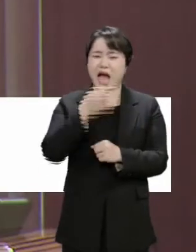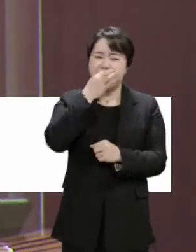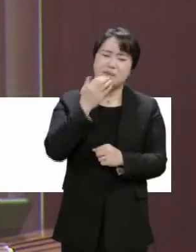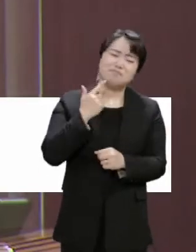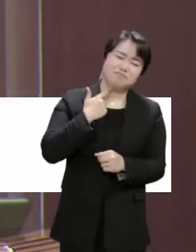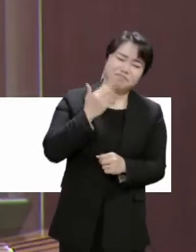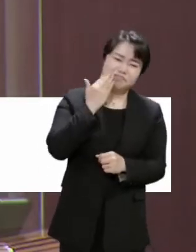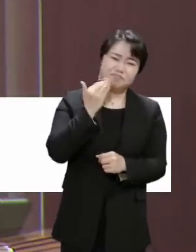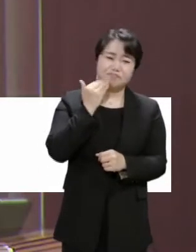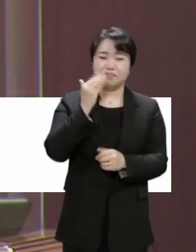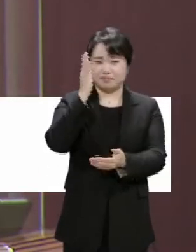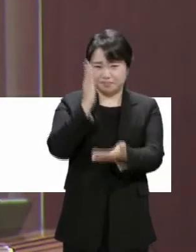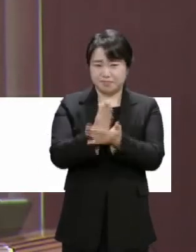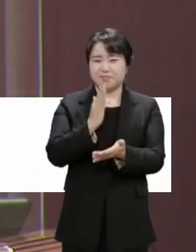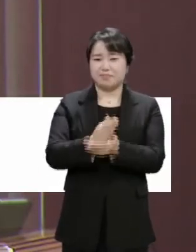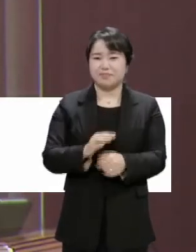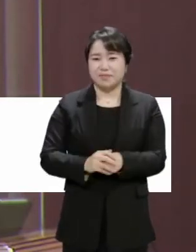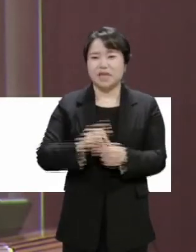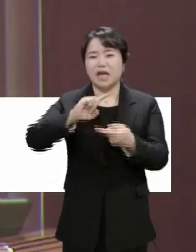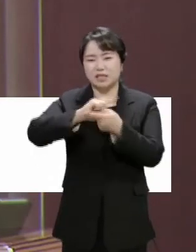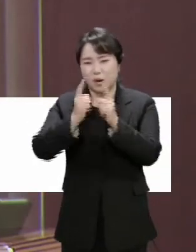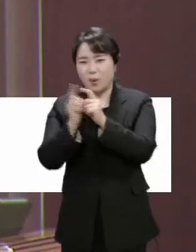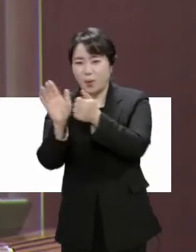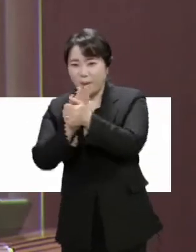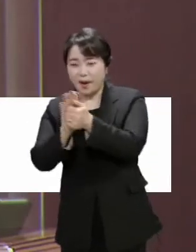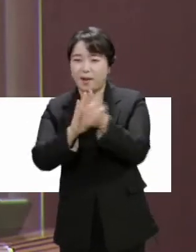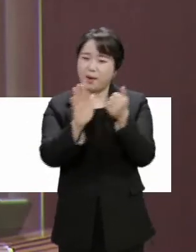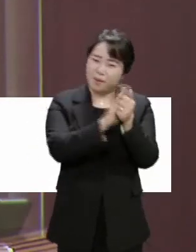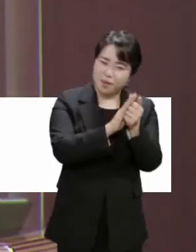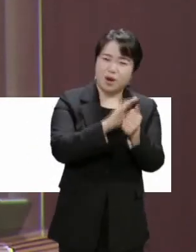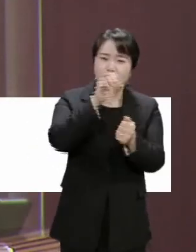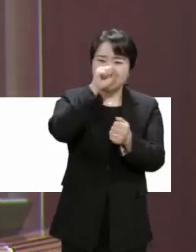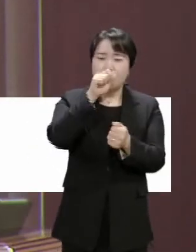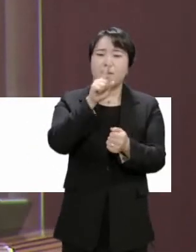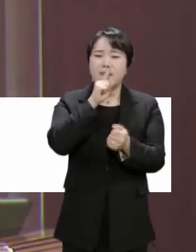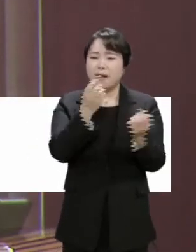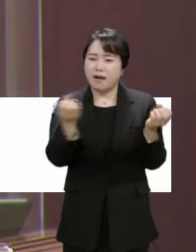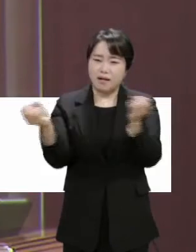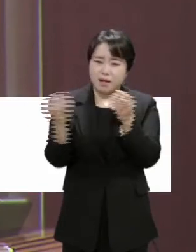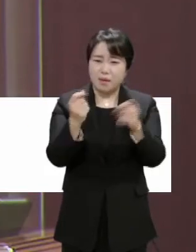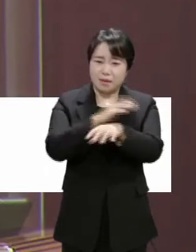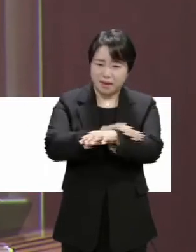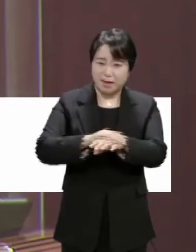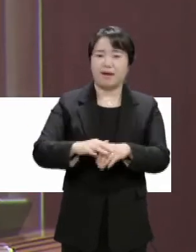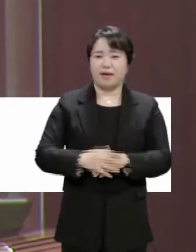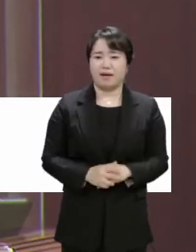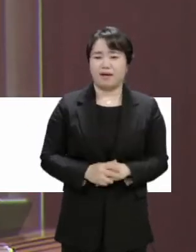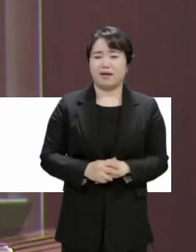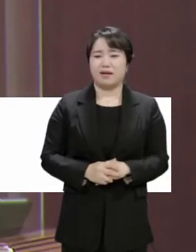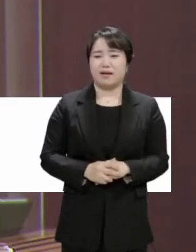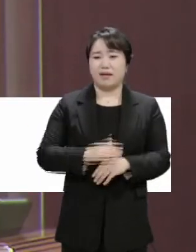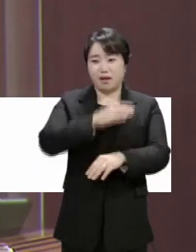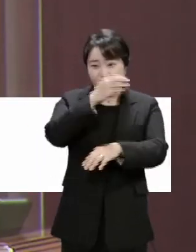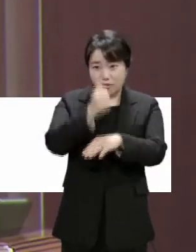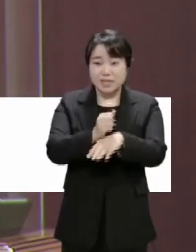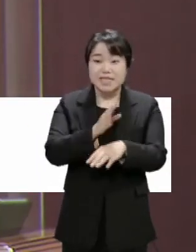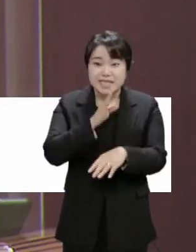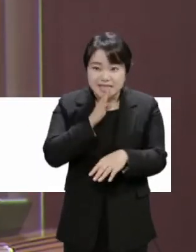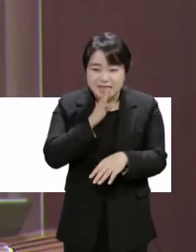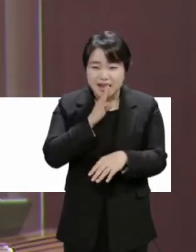마세요. 서로 배려하고 아까 좋은 말씀을 많이 하시대요. 그러나 그